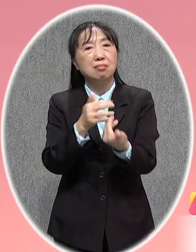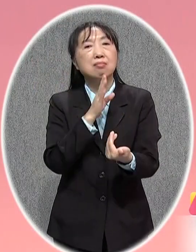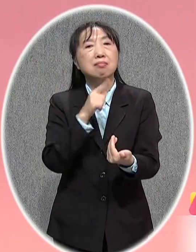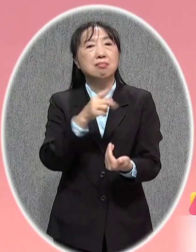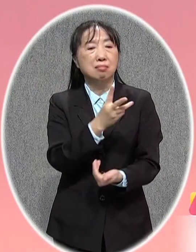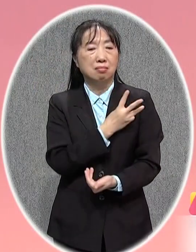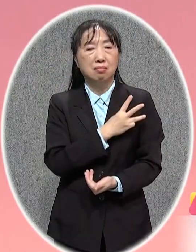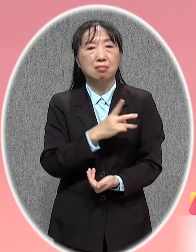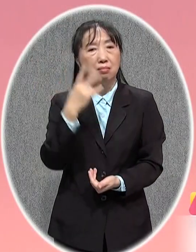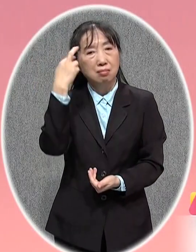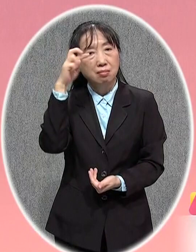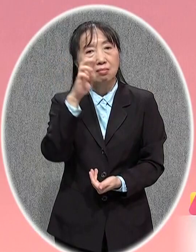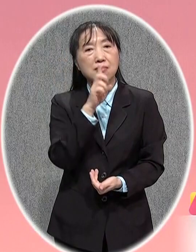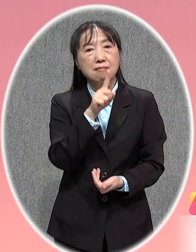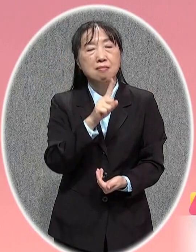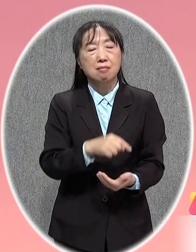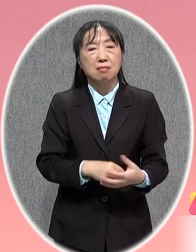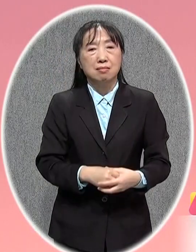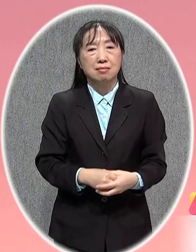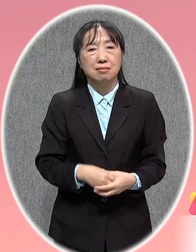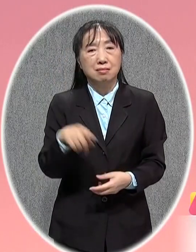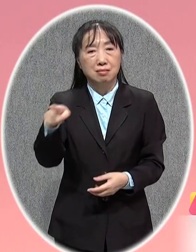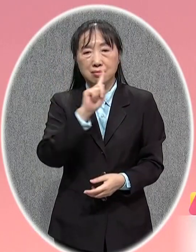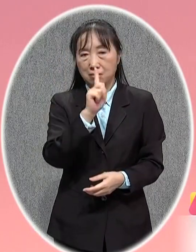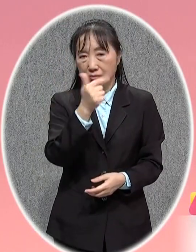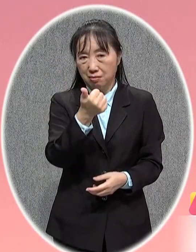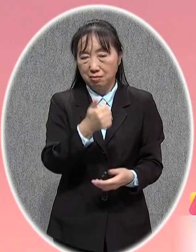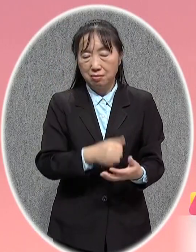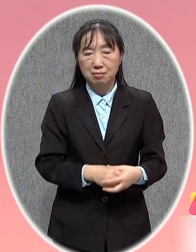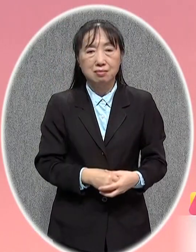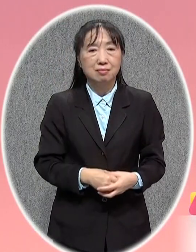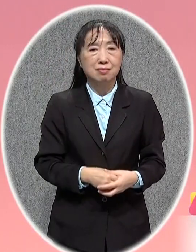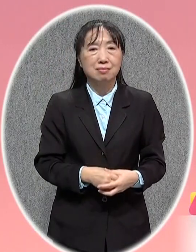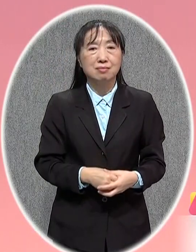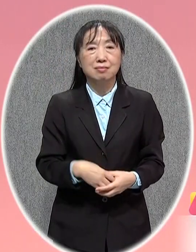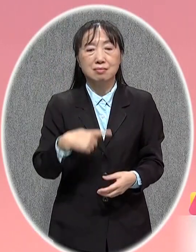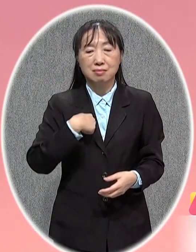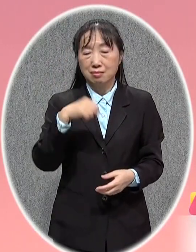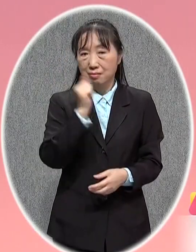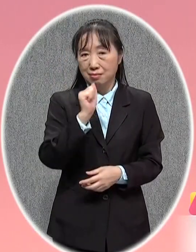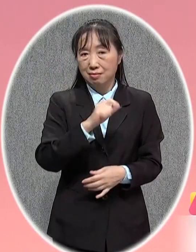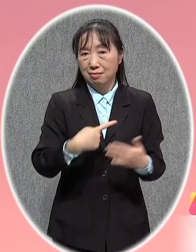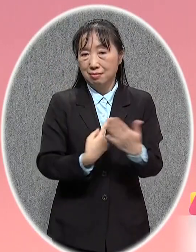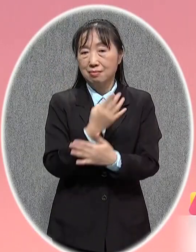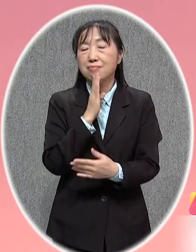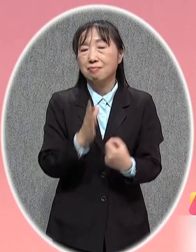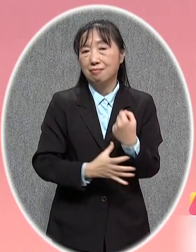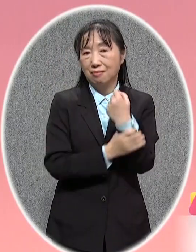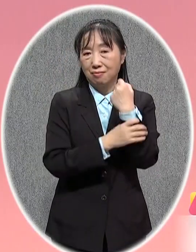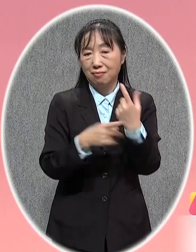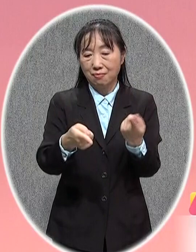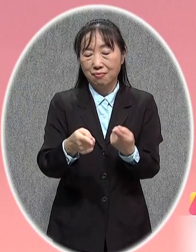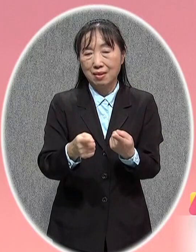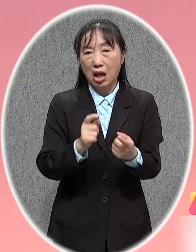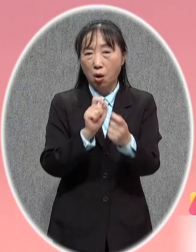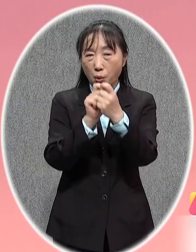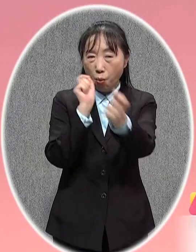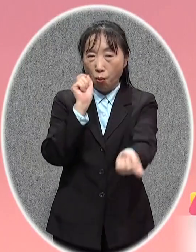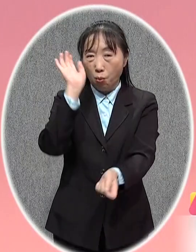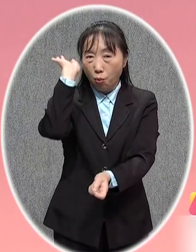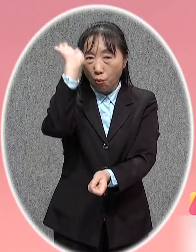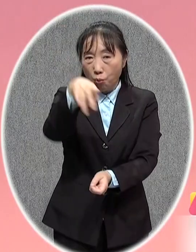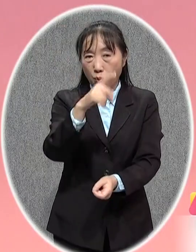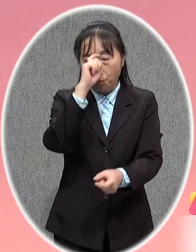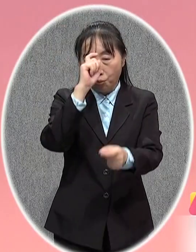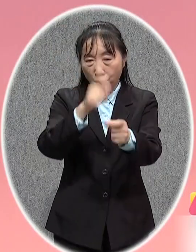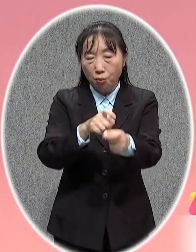伟博士最终的一句结论讲得非常好，他说我们不能只是支持遥远的愿景。其实